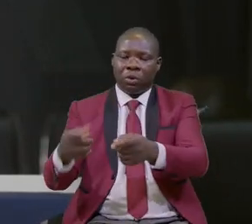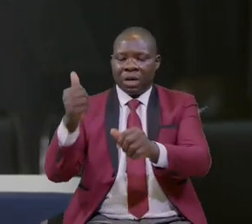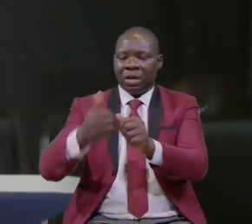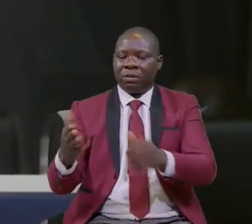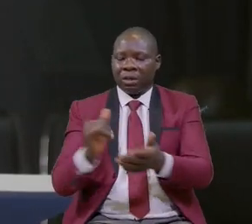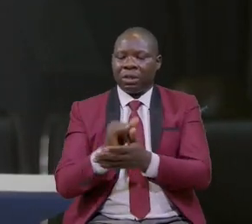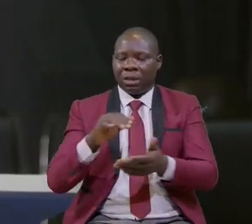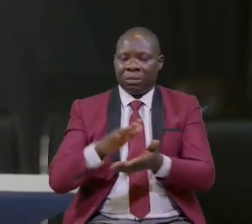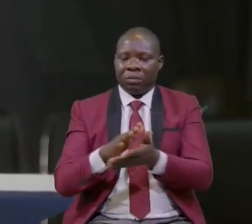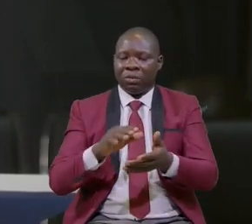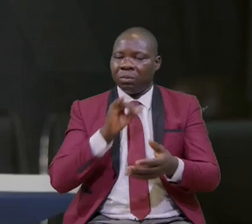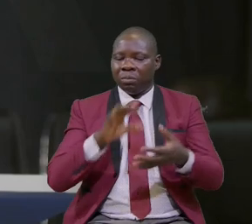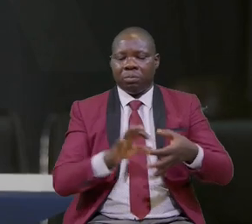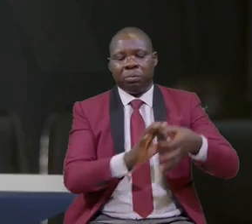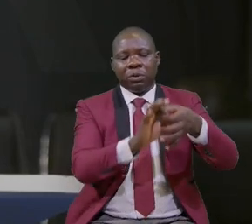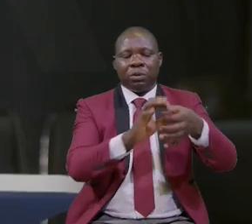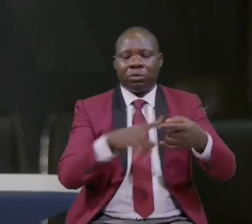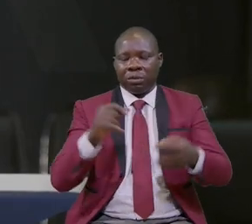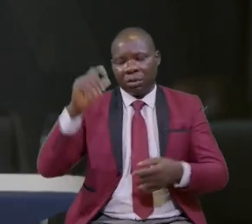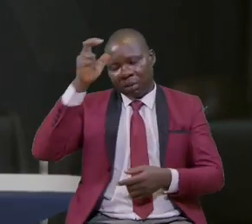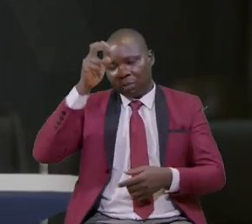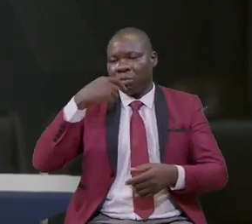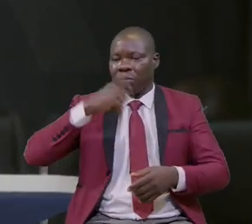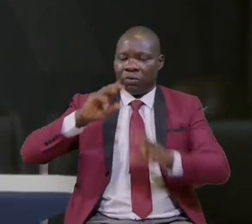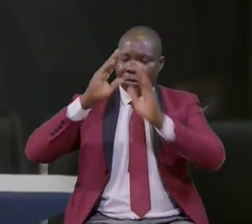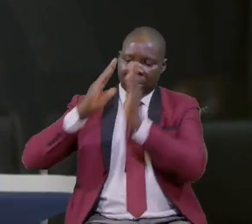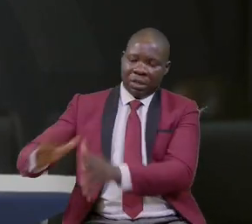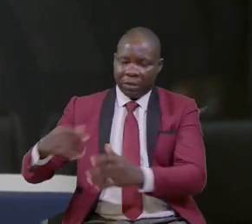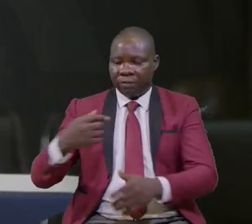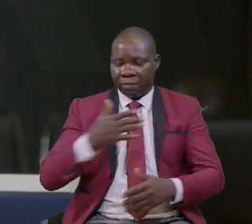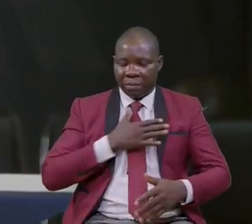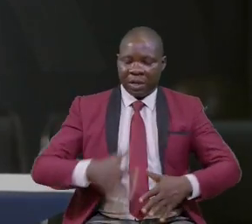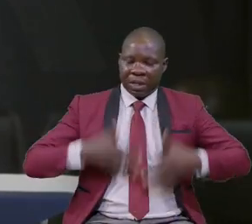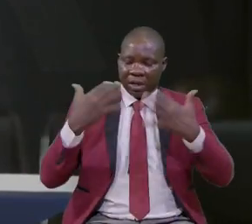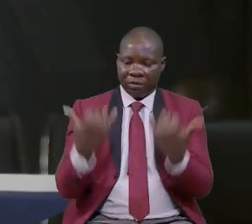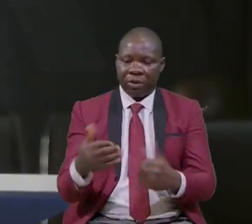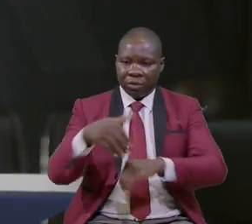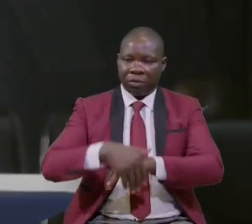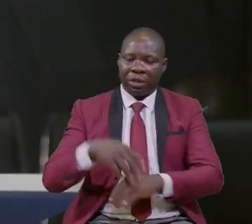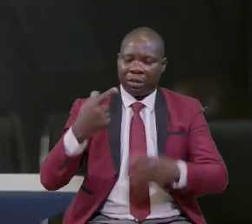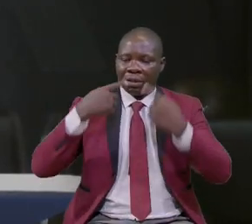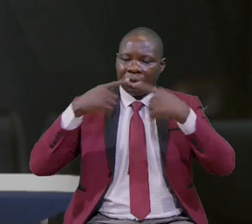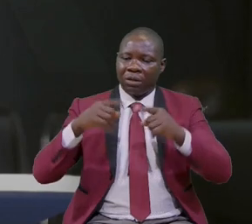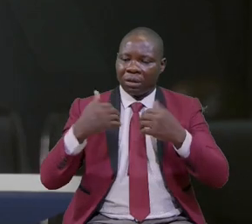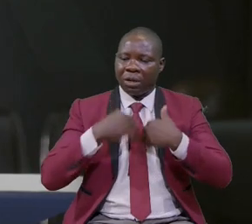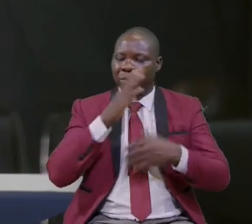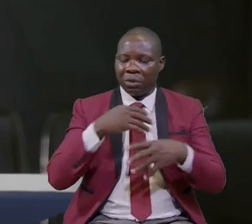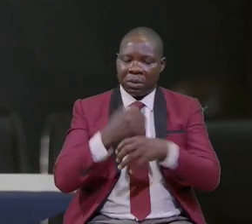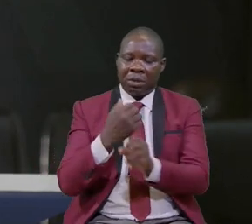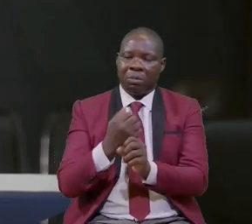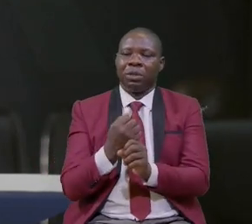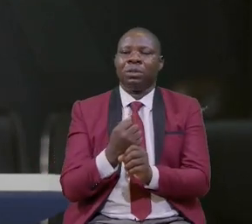Tout ce qui est du diable doit quitter ma vie. La déclaration a été faite.